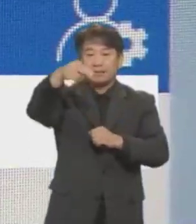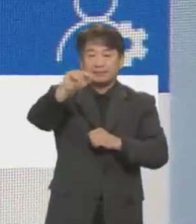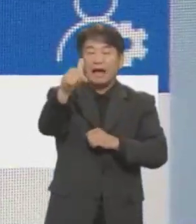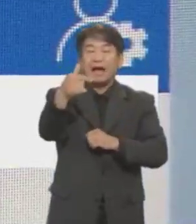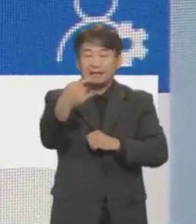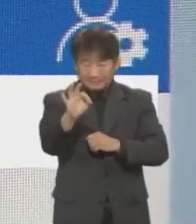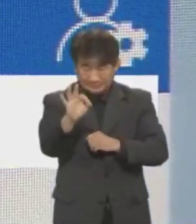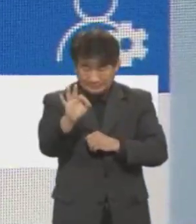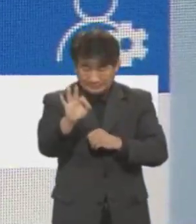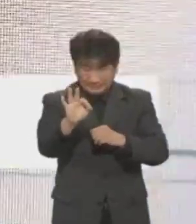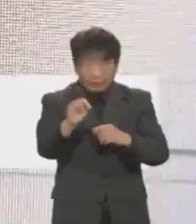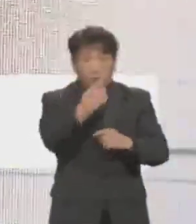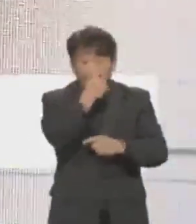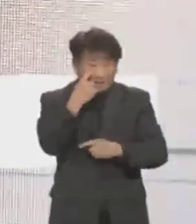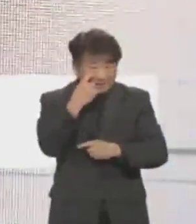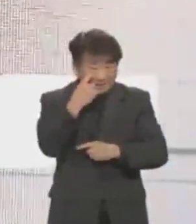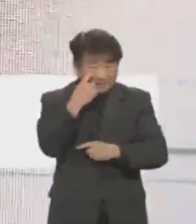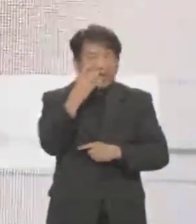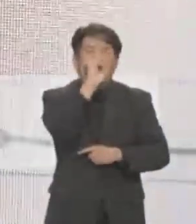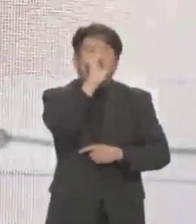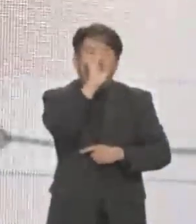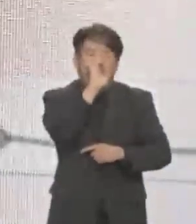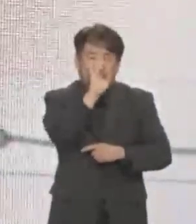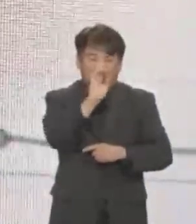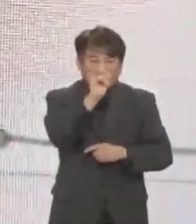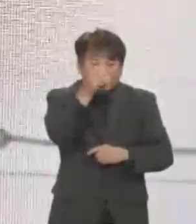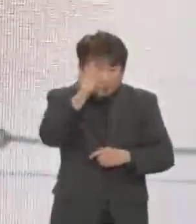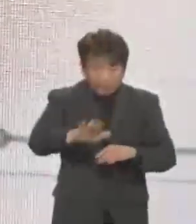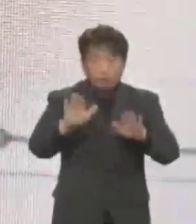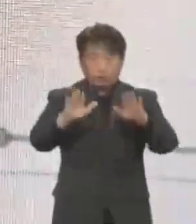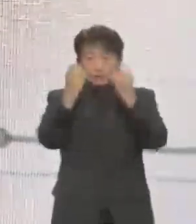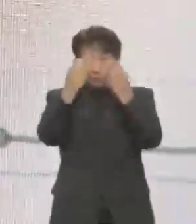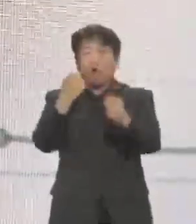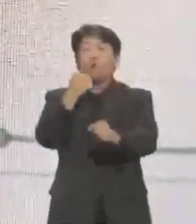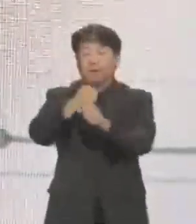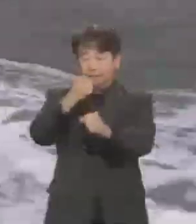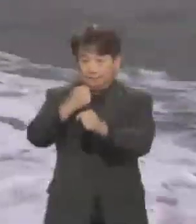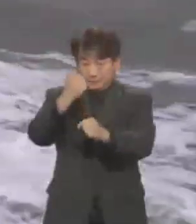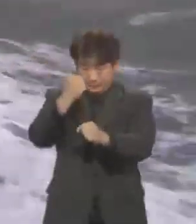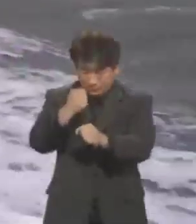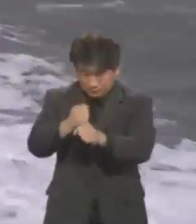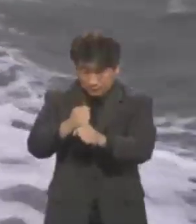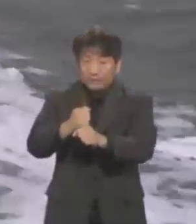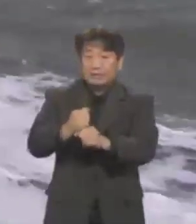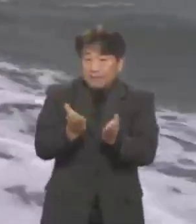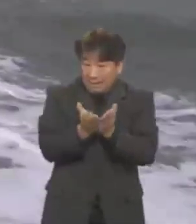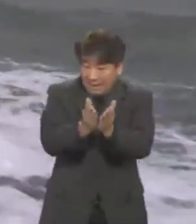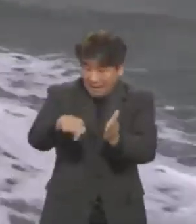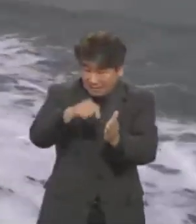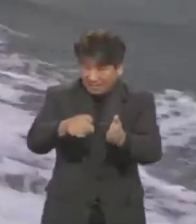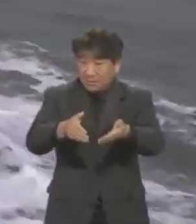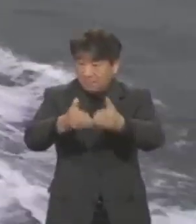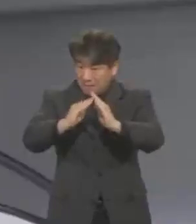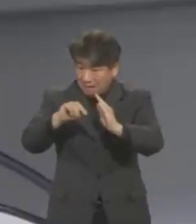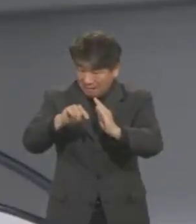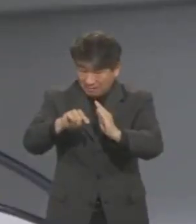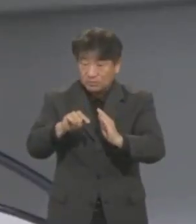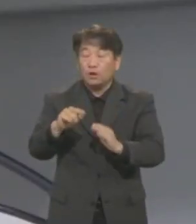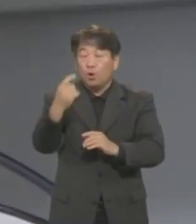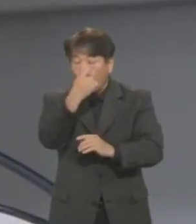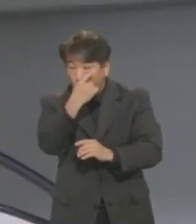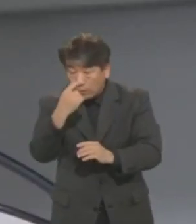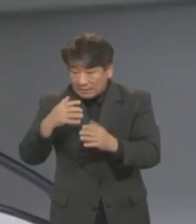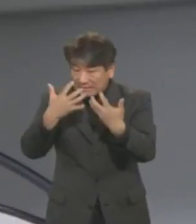없었지만 연구원이 개발한 장비는 해수를 실시간으로 채취한 뒤 선방대에 설치된 검출기를 이용해 방사능